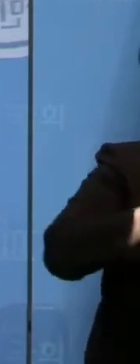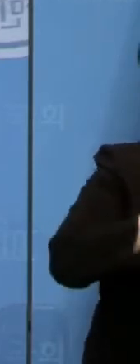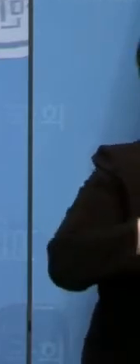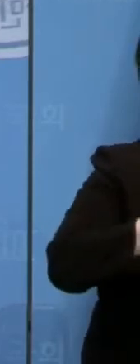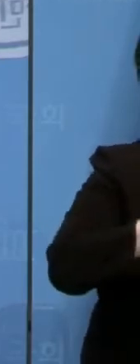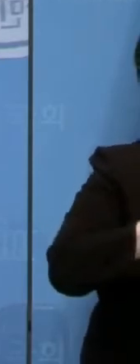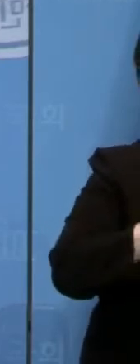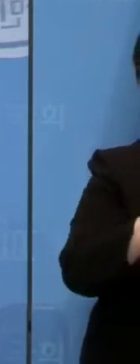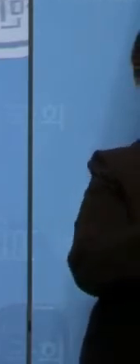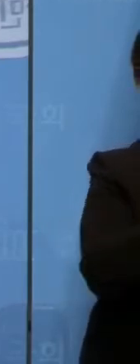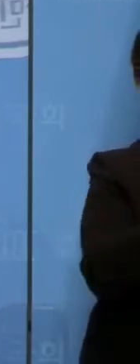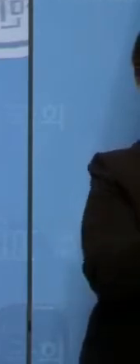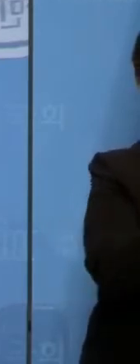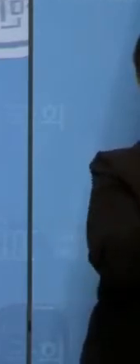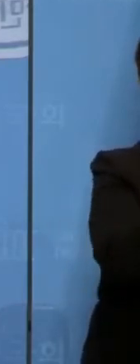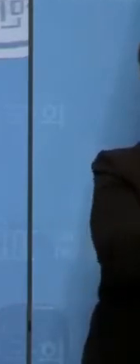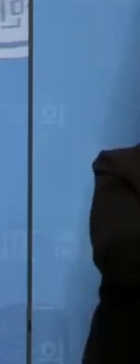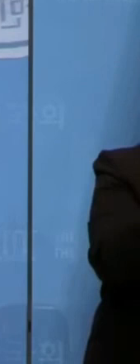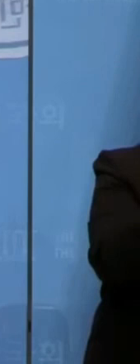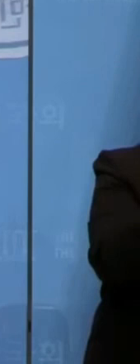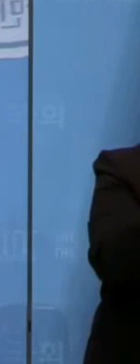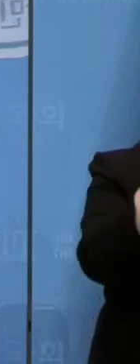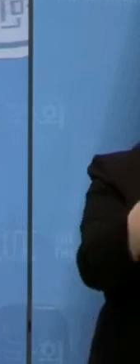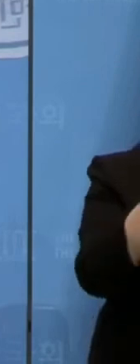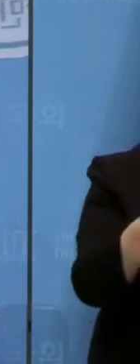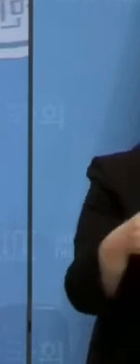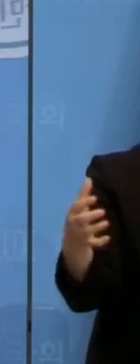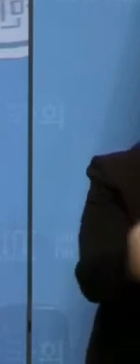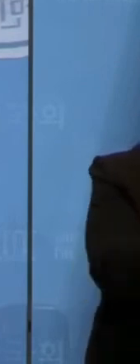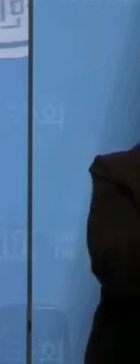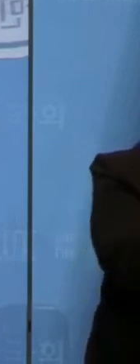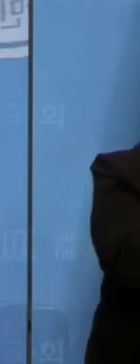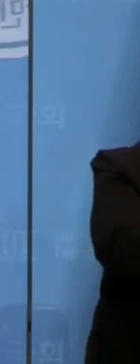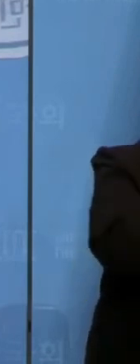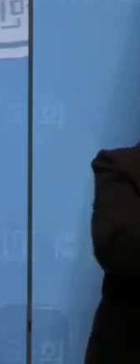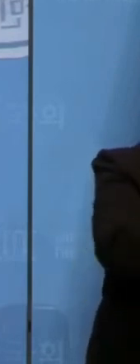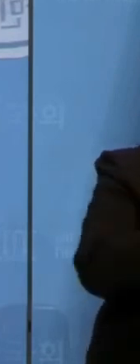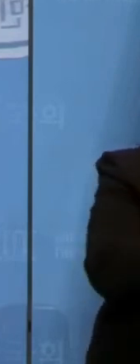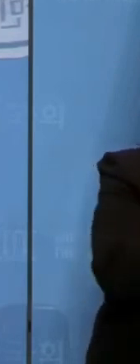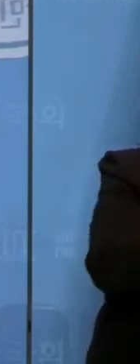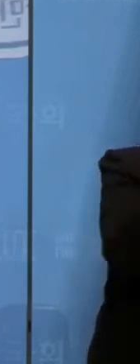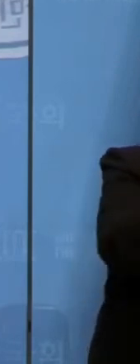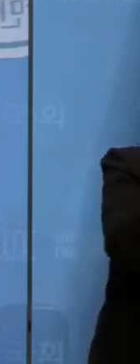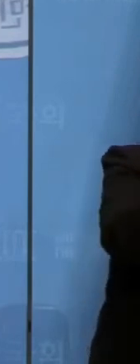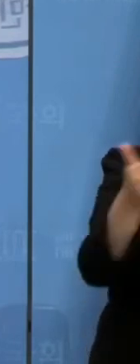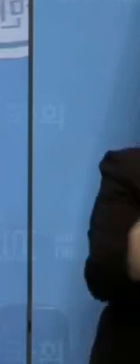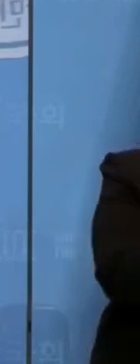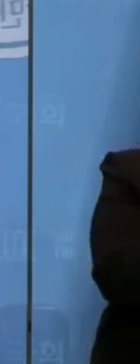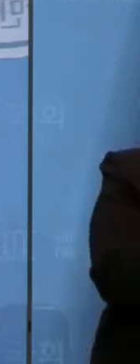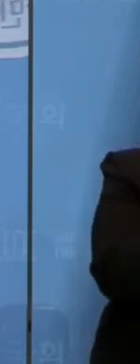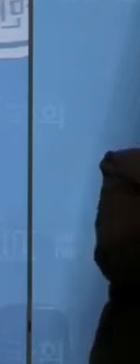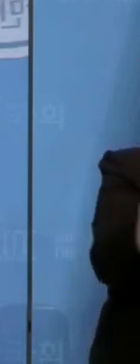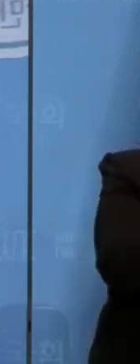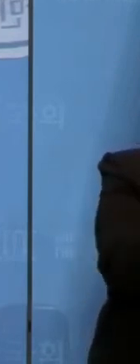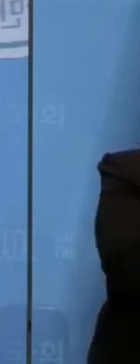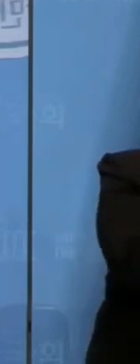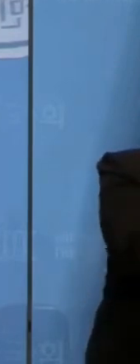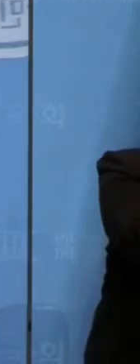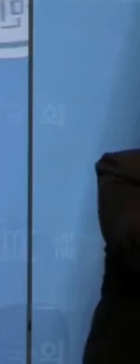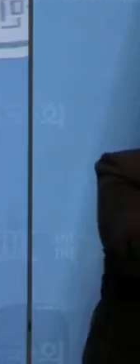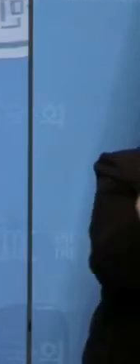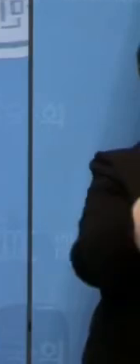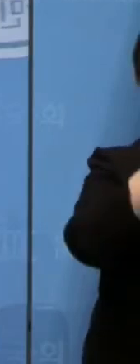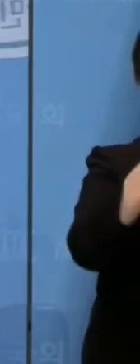지배기업인 MEHL과 협력하여 이루어지며 2017년까지는 배당금도 지불했습니다. 또